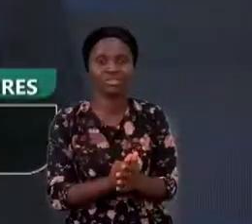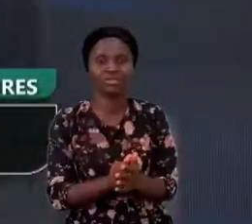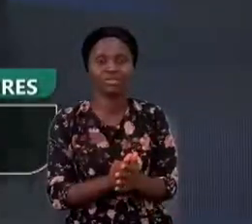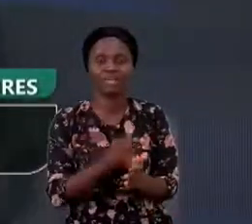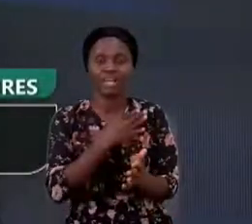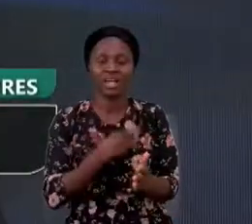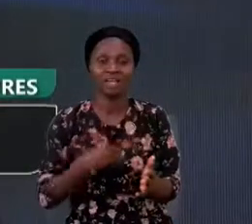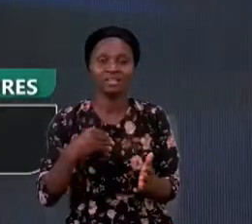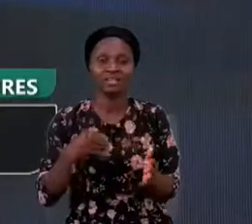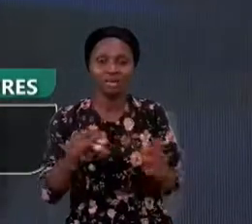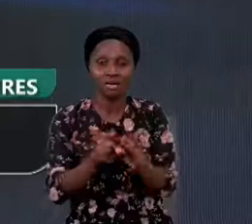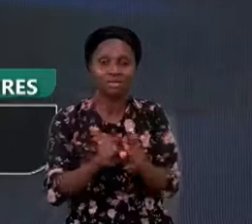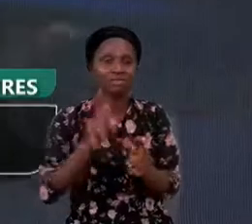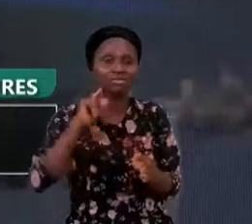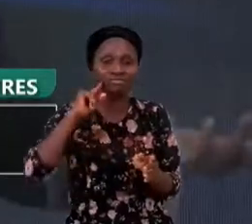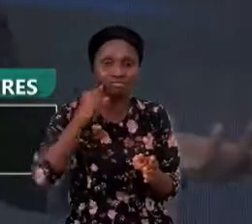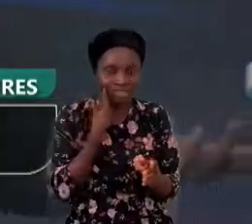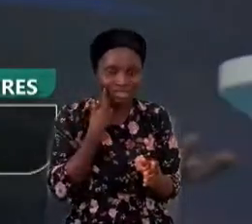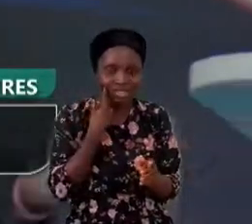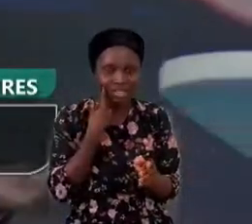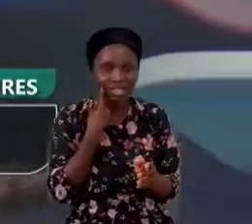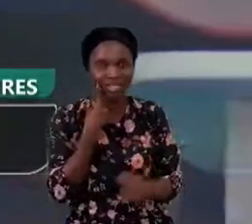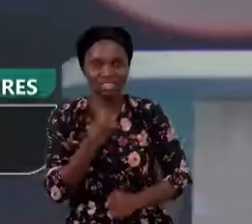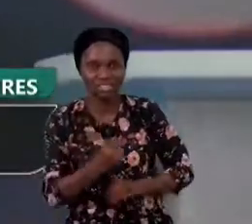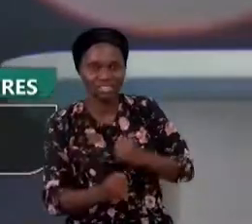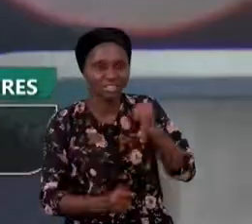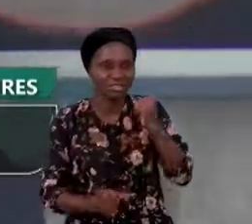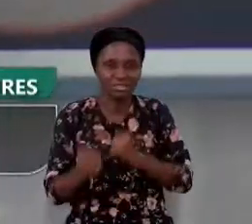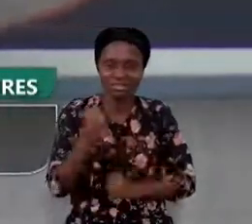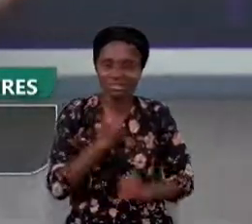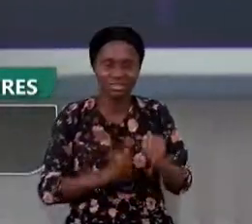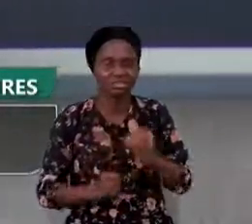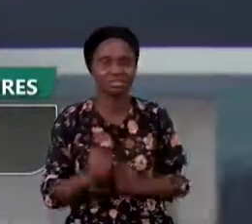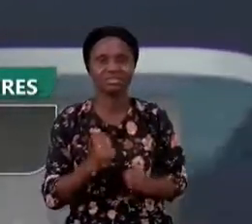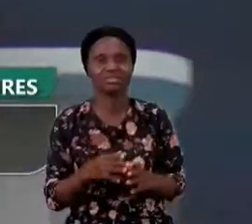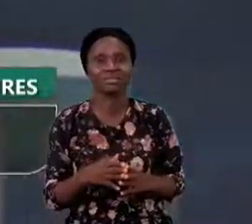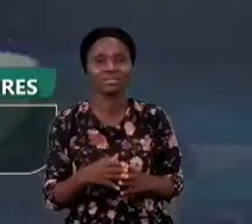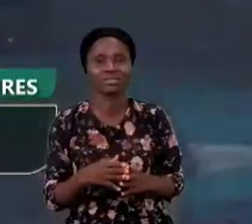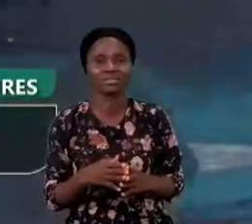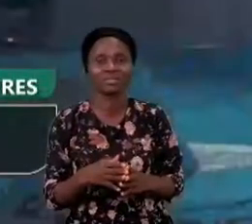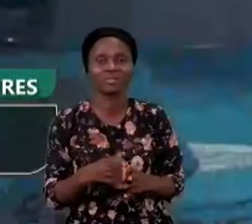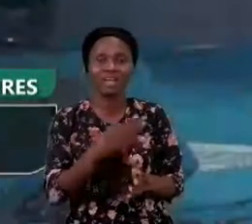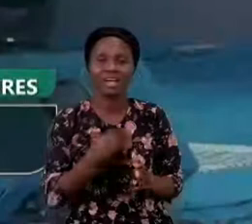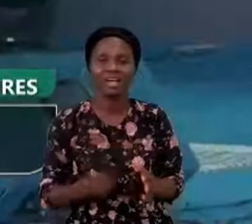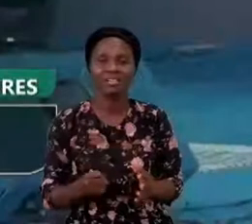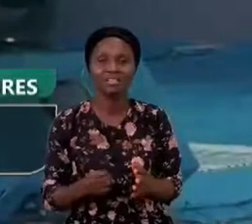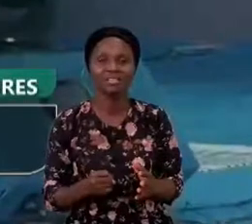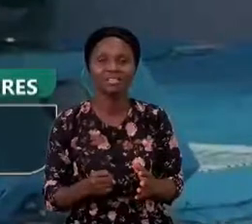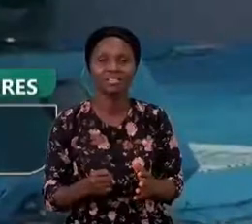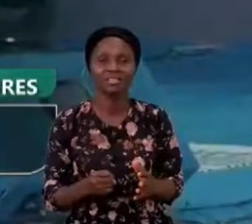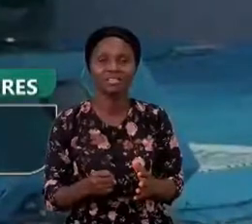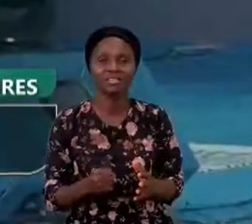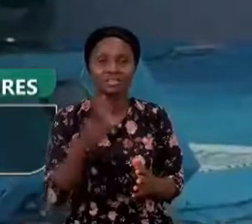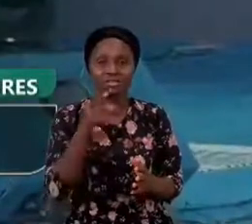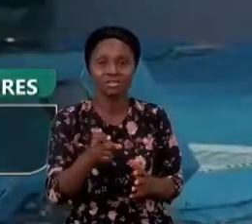est courte. Si tu passes la vie à te bagarrer, si tu passes la vie à lutter, tu passes la vie à être